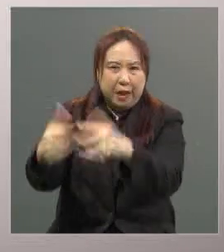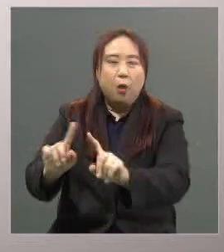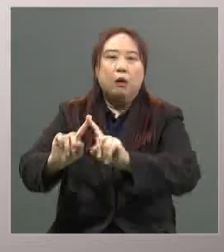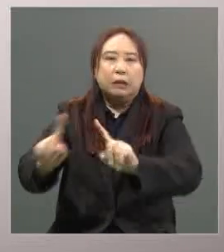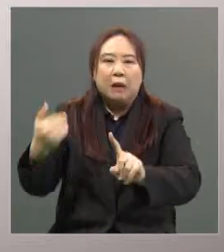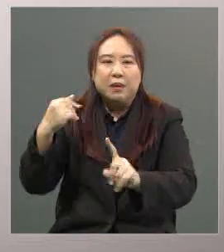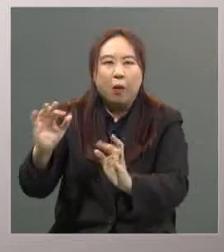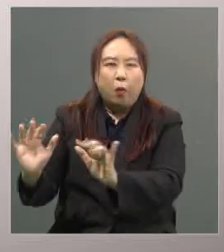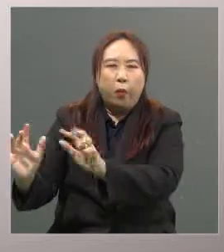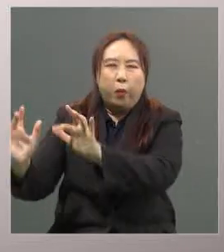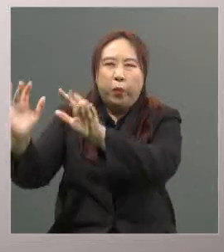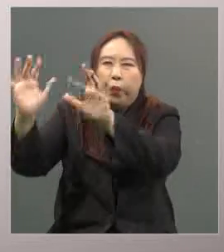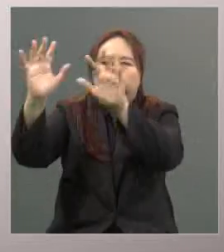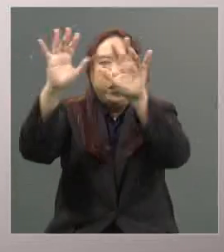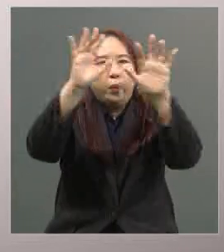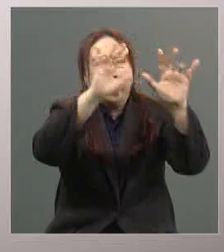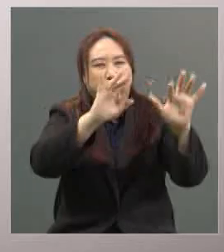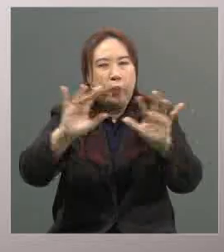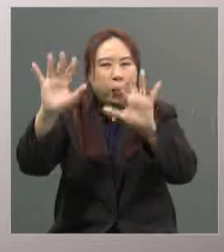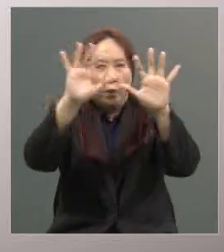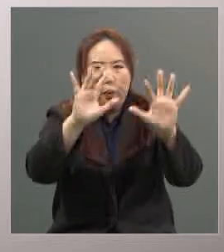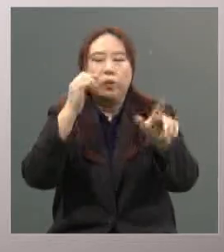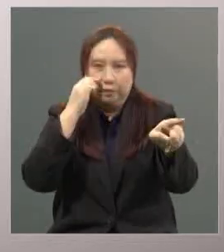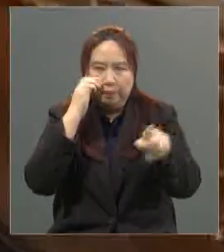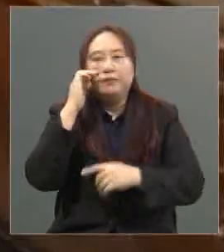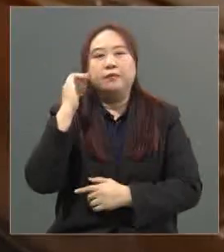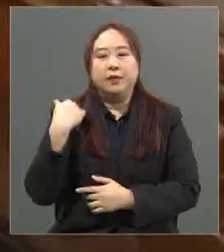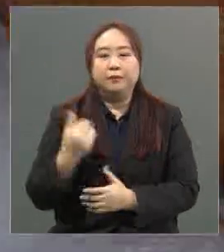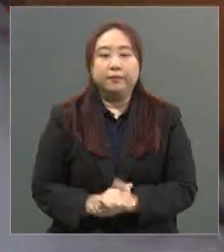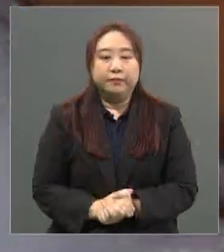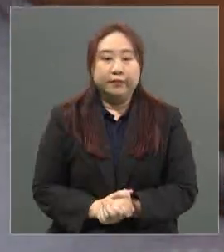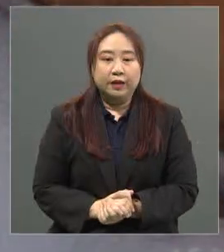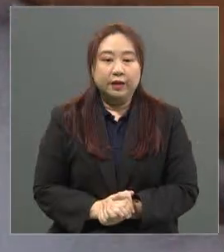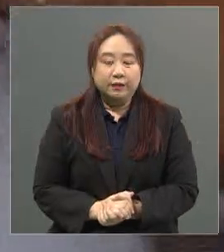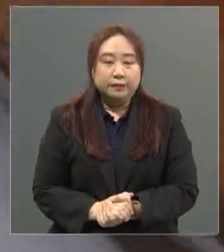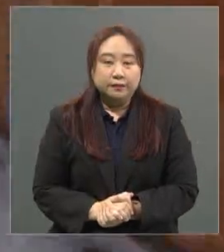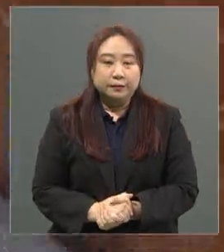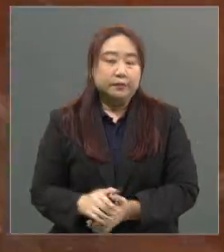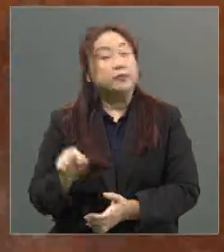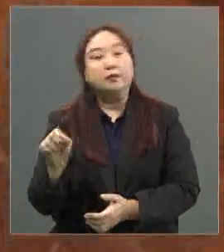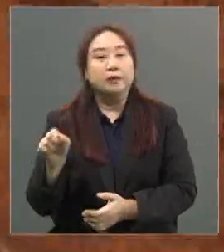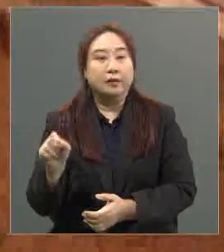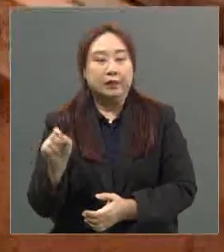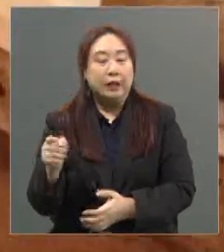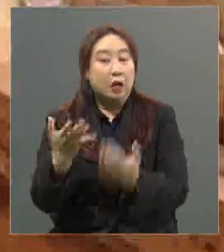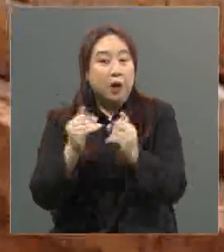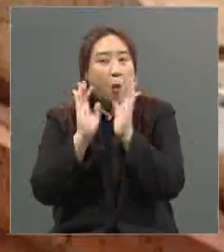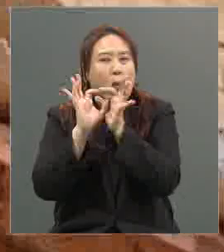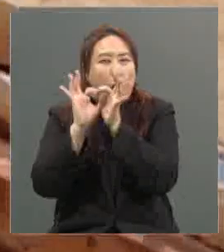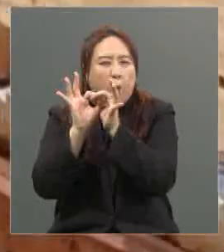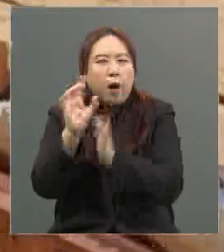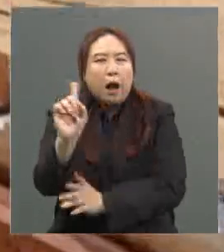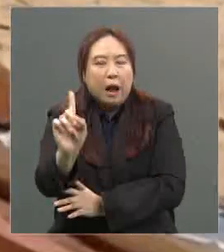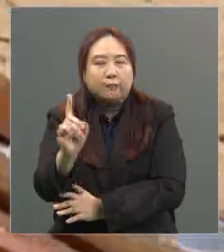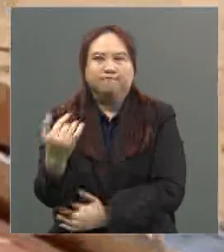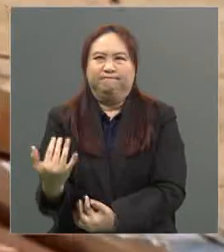เป็นพวกกลุ่มควันเล็กน้อยนี่อยู่นะครับสำหรับเหตุเพลิงไหม้ตรงนี้เนี่ยอย่างที่บอกคุณผู้ชมไปนะฮะส่วนที่เป็นห่วงกันมากที่สุดก็คือ